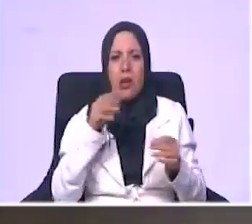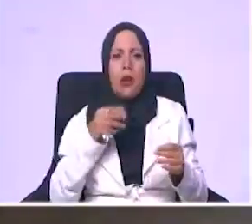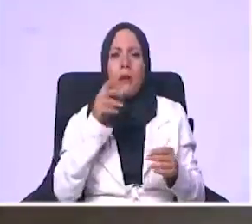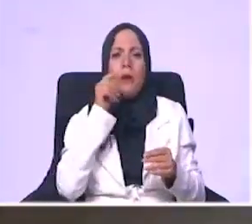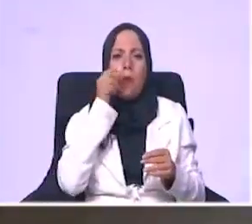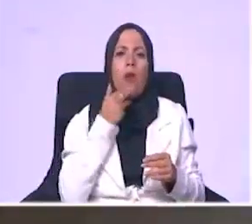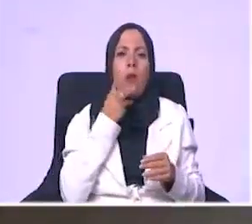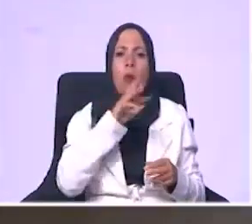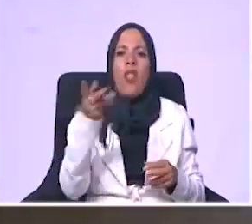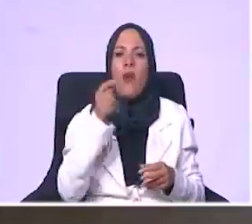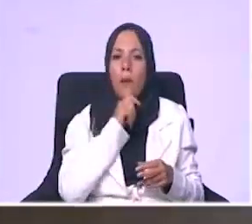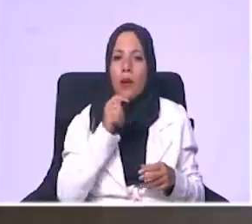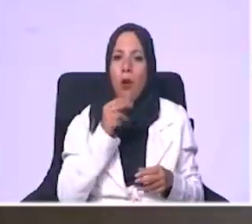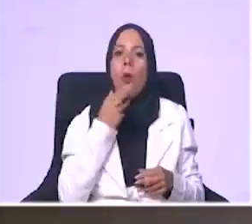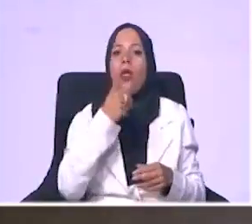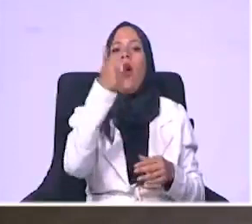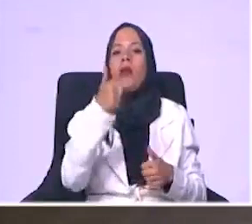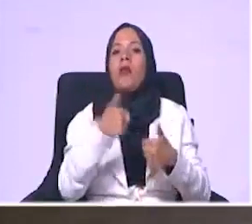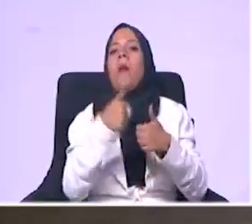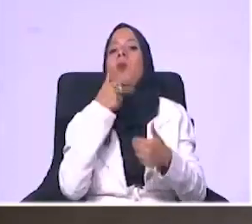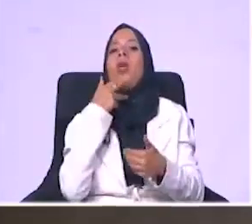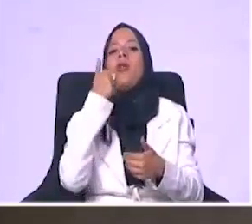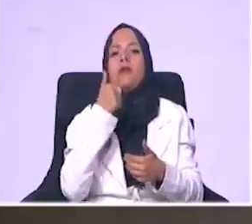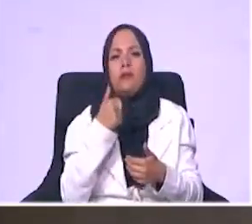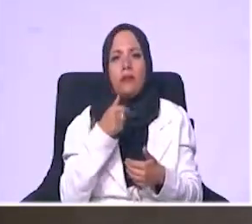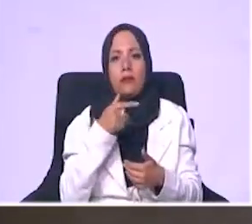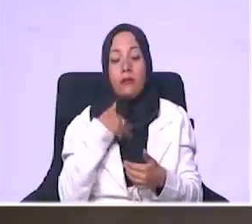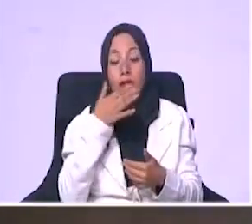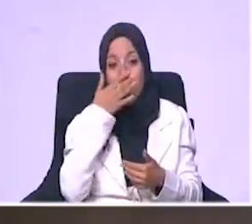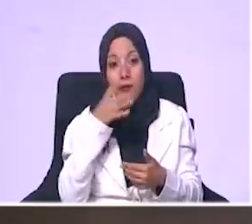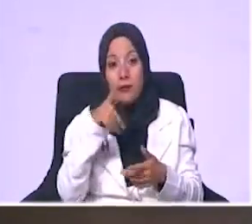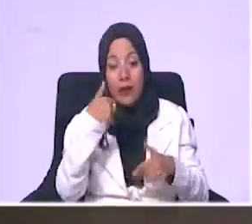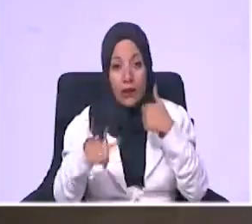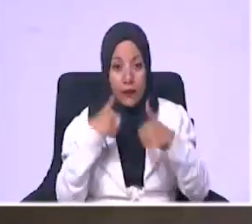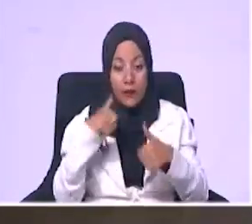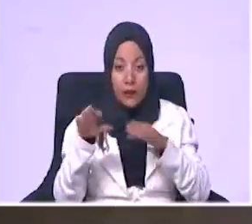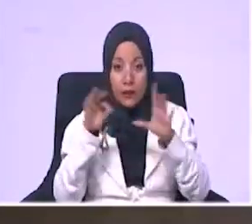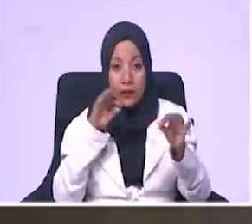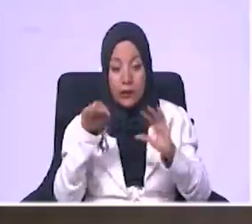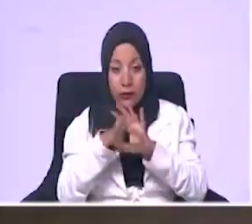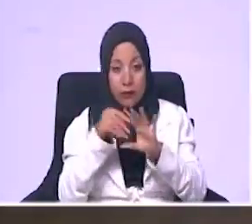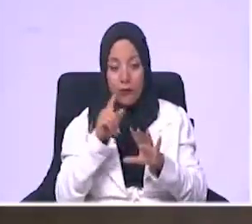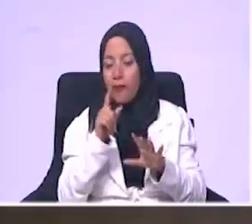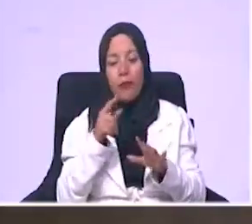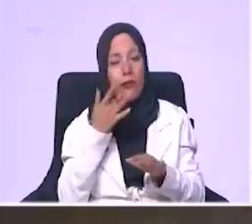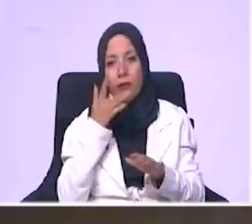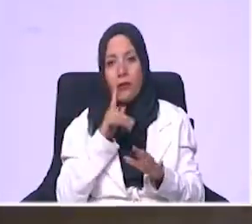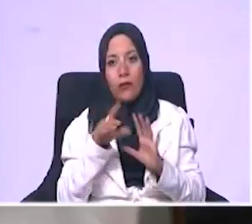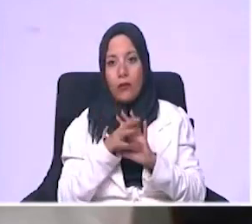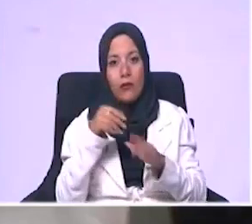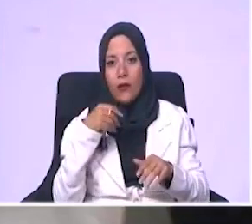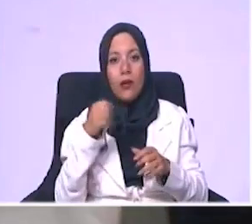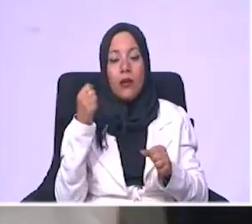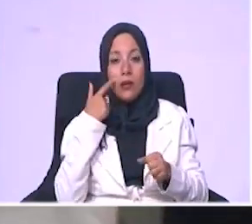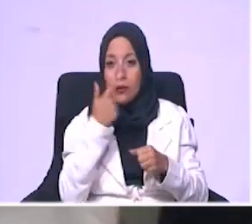بس الحمد لله بقدر اثبت لهم ان انا هقدر وبقدرات قبل ما يتم تاهيلك عمل الماذونه لا